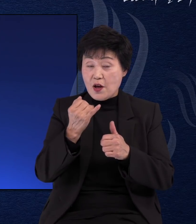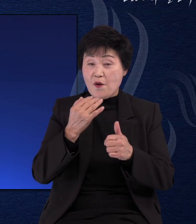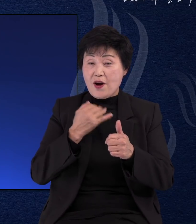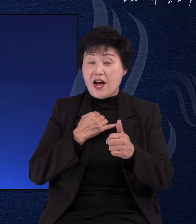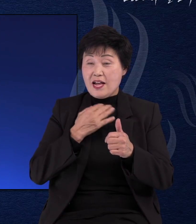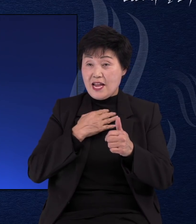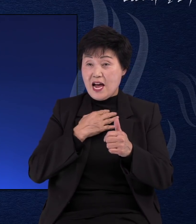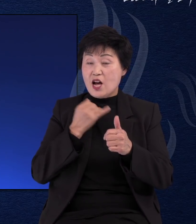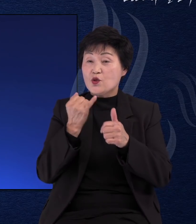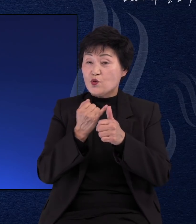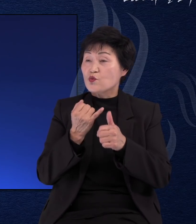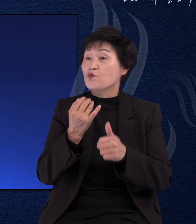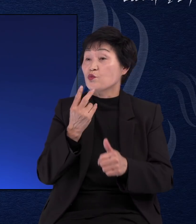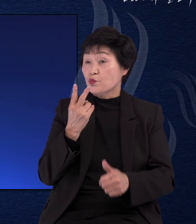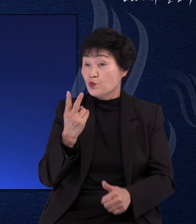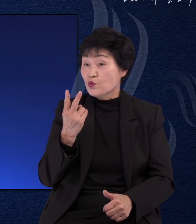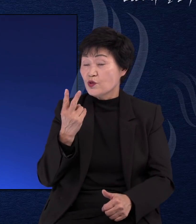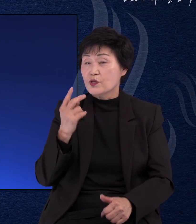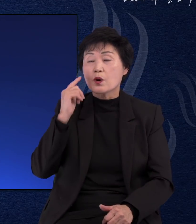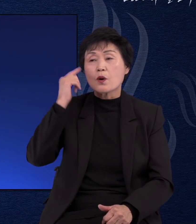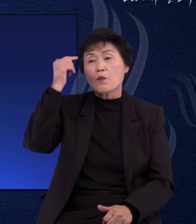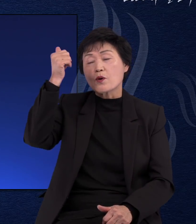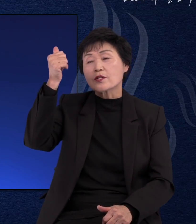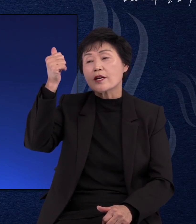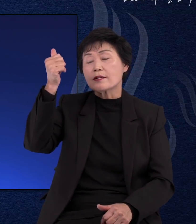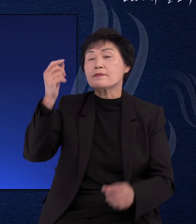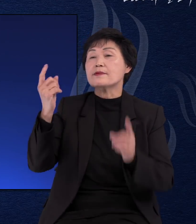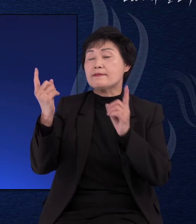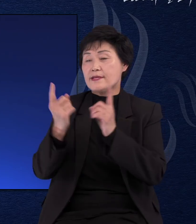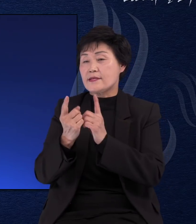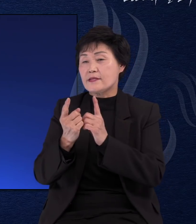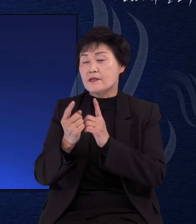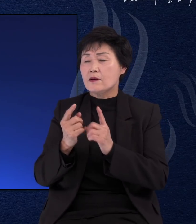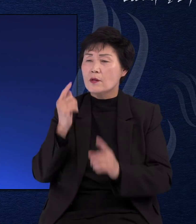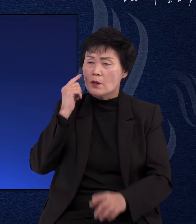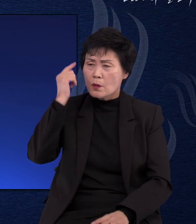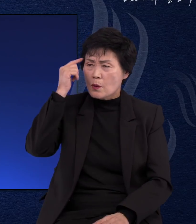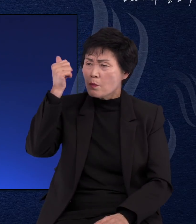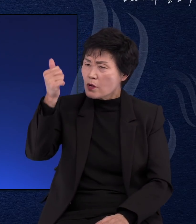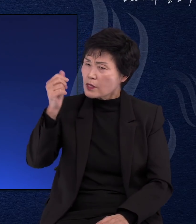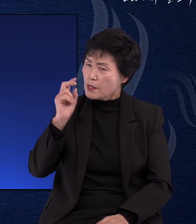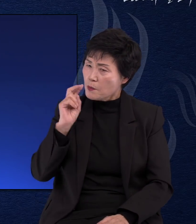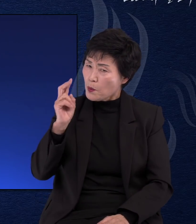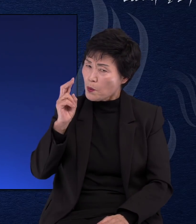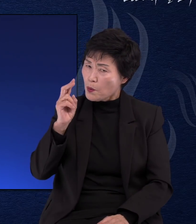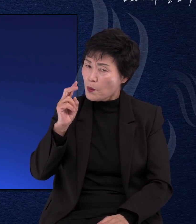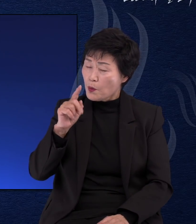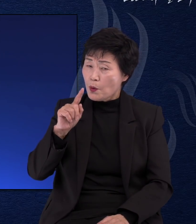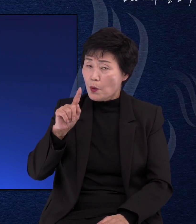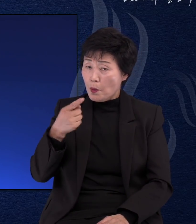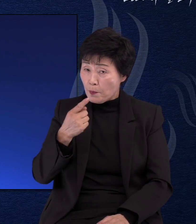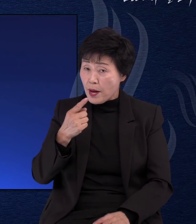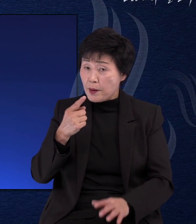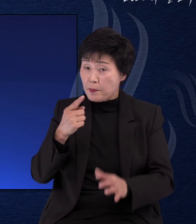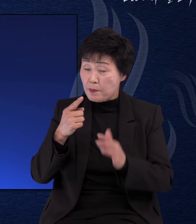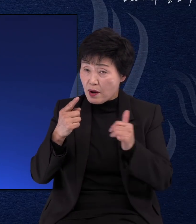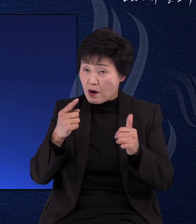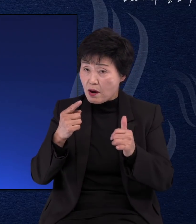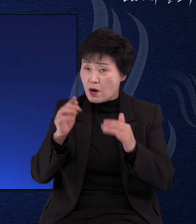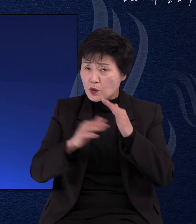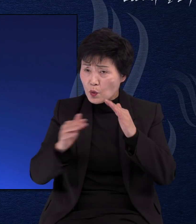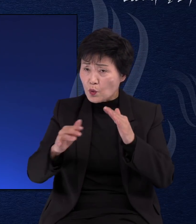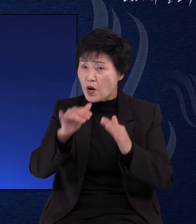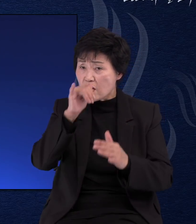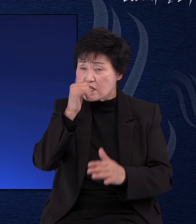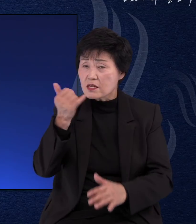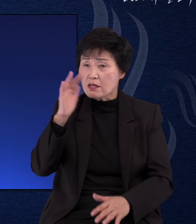무릎을 꿇었습니다. 그리고 이렇게 말씀을 드렸어요. 목사님, 혹시 100명 성도 2주 만에 80명 떠나서